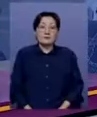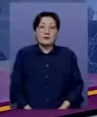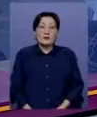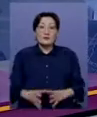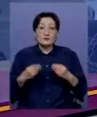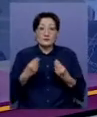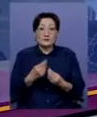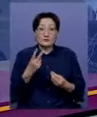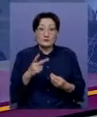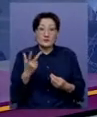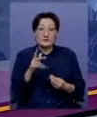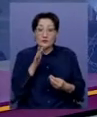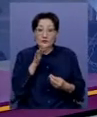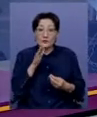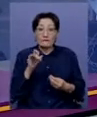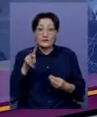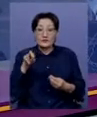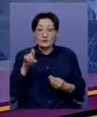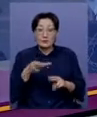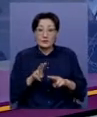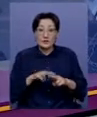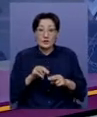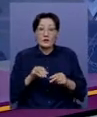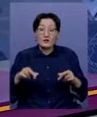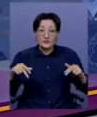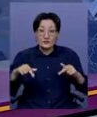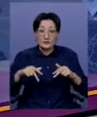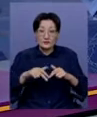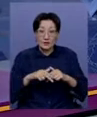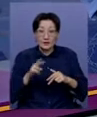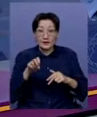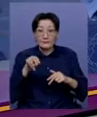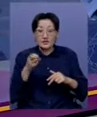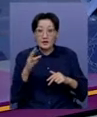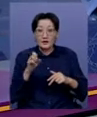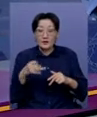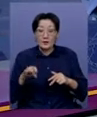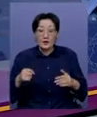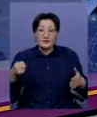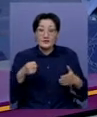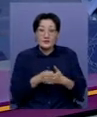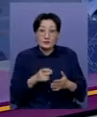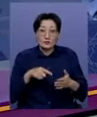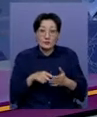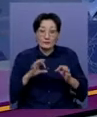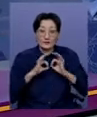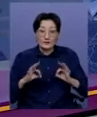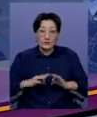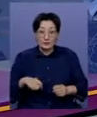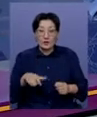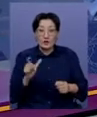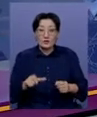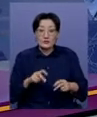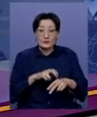Семья 23-летнего Владимира Власова, которого на пешеходном переходе в Капшагае насмерть сбил водитель городской прокуратуры, боится,